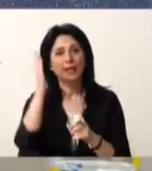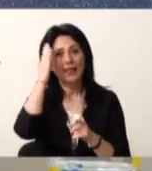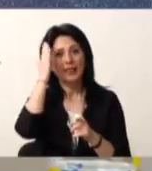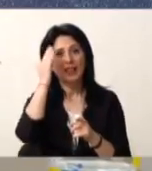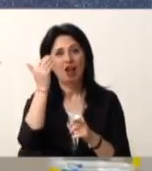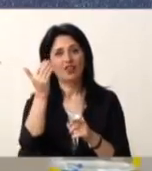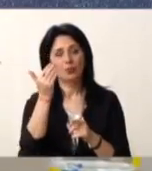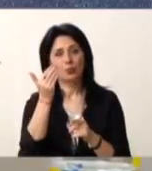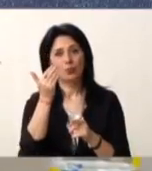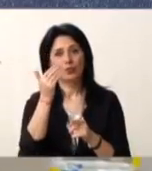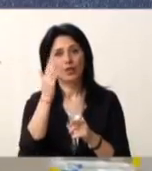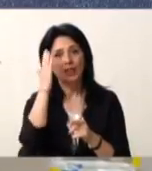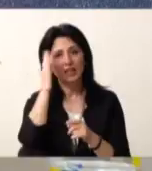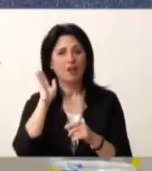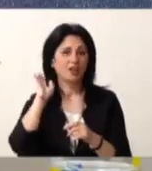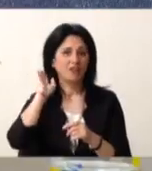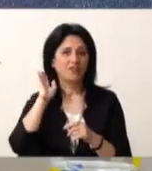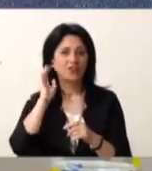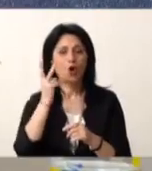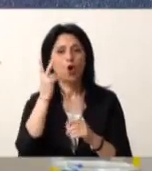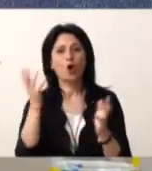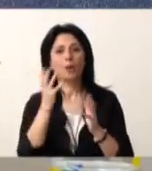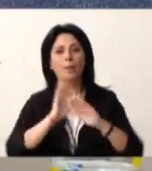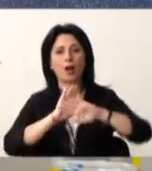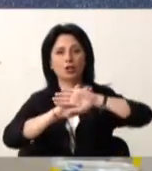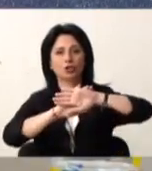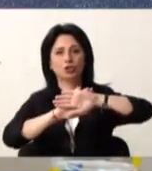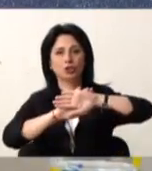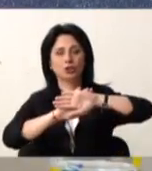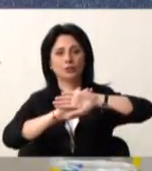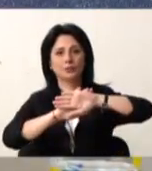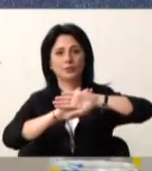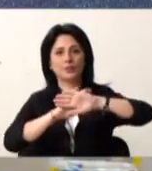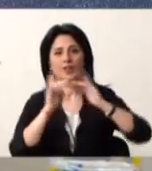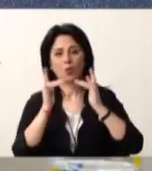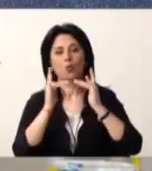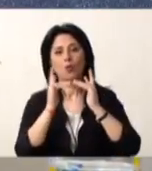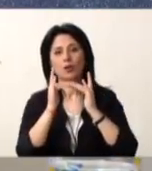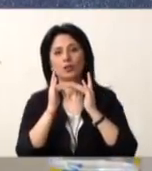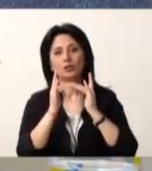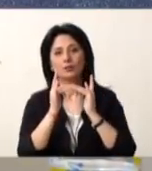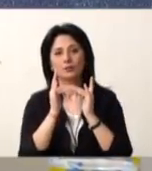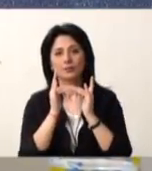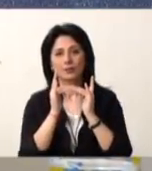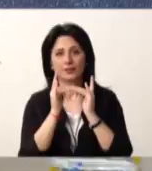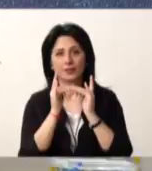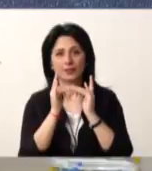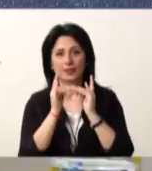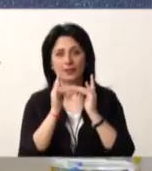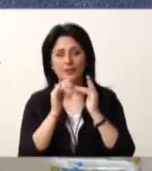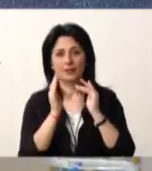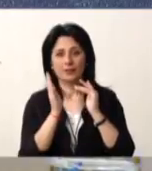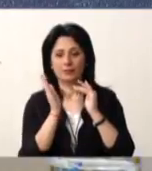თავის თავქვეშ ორი ბალიში მაინც გვედოს, ან ლოგინის თქვათ ის